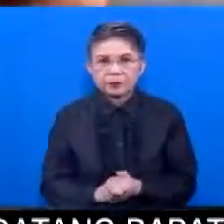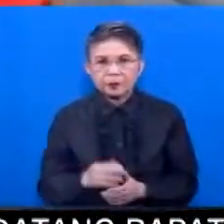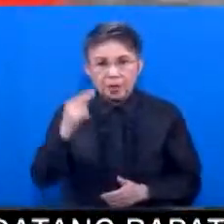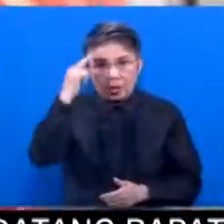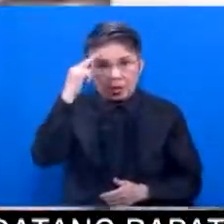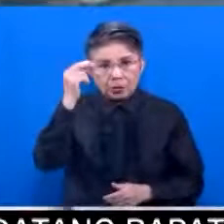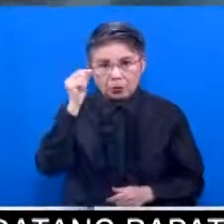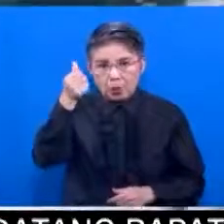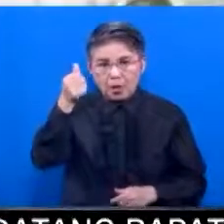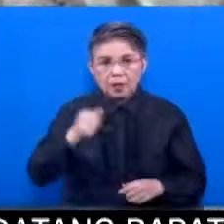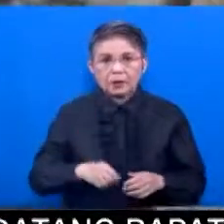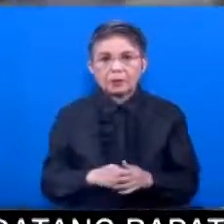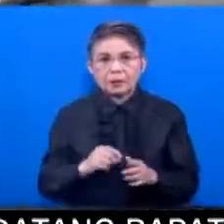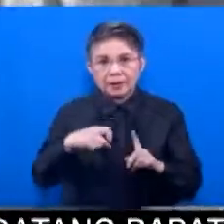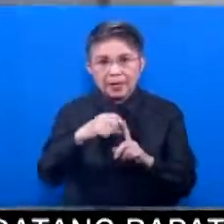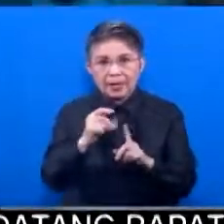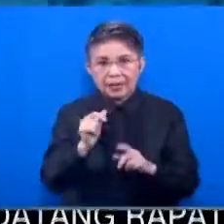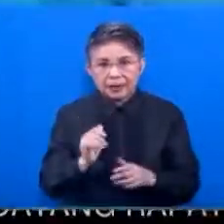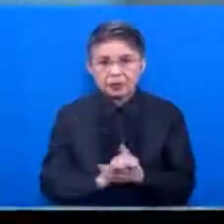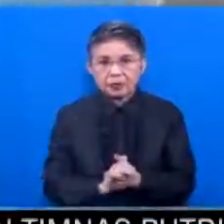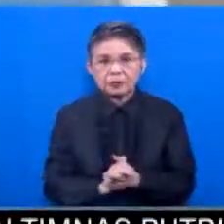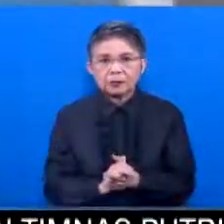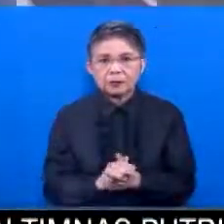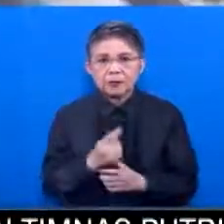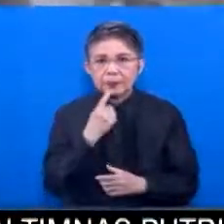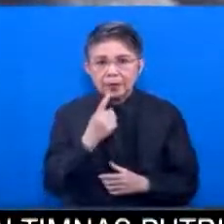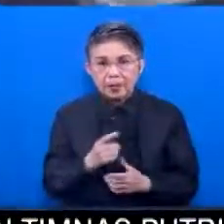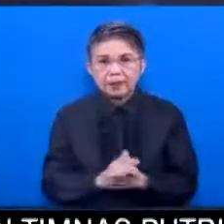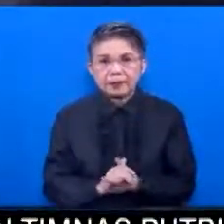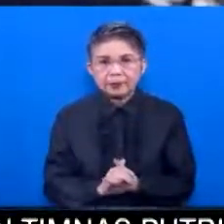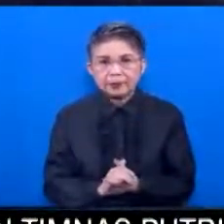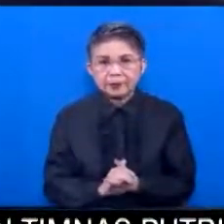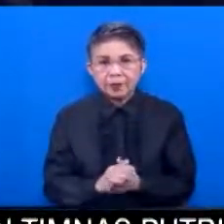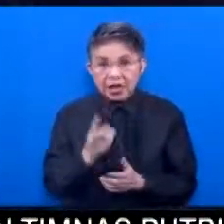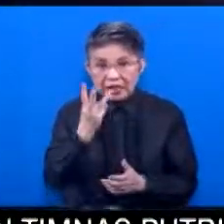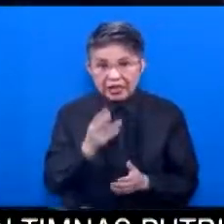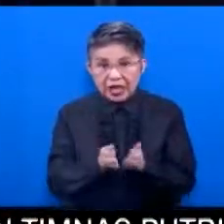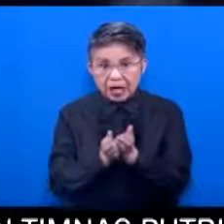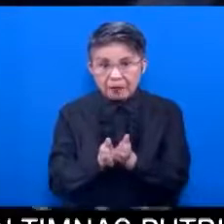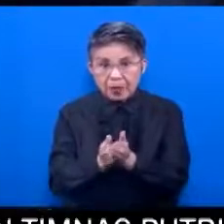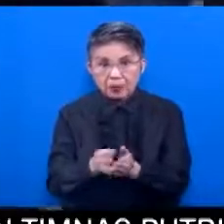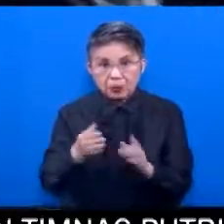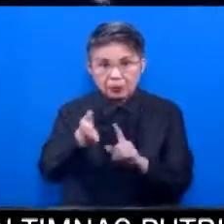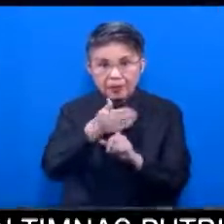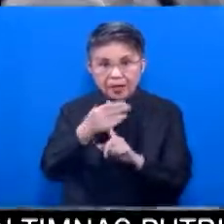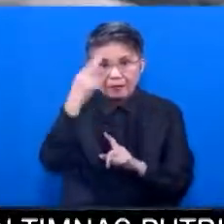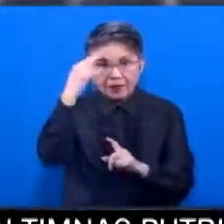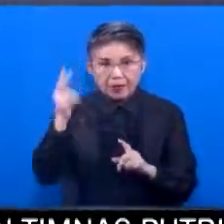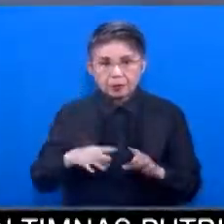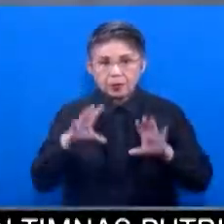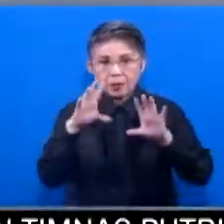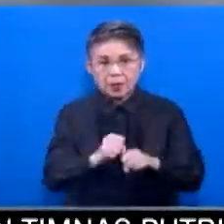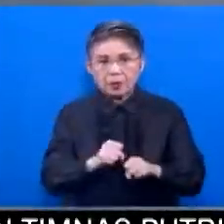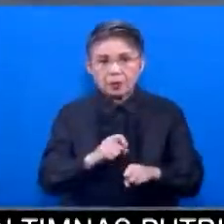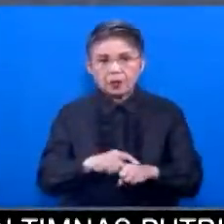Lanal Ranai Natuna, Letkol Laut Denny Efres Haning menyatakan ketiga kapal ikan asing berbendera Vietnam itu ditangkap